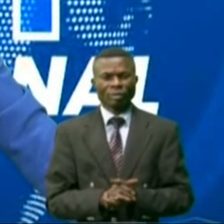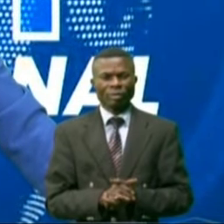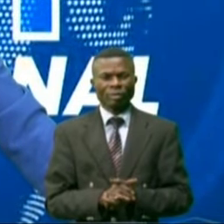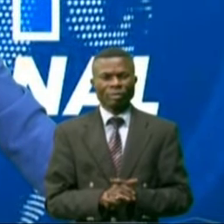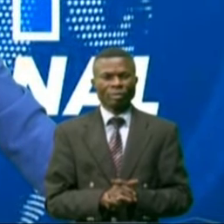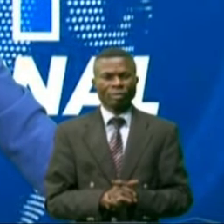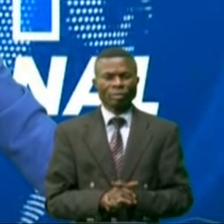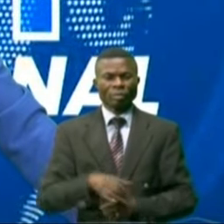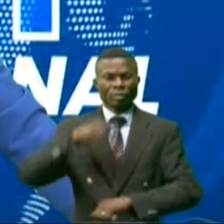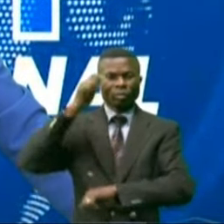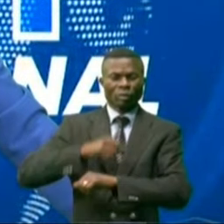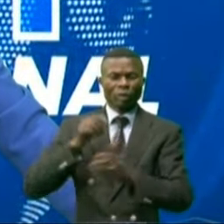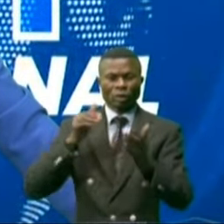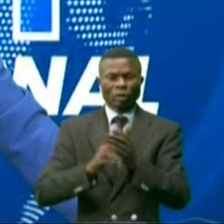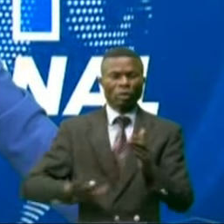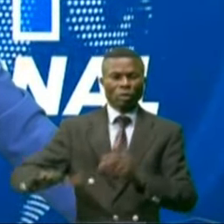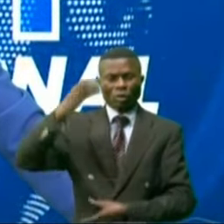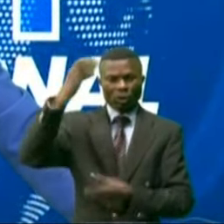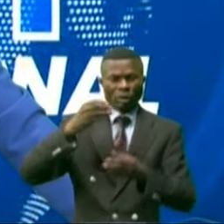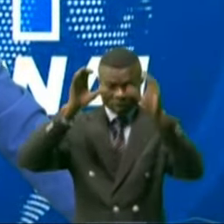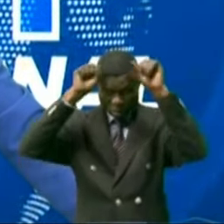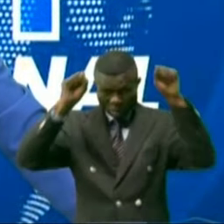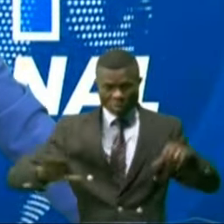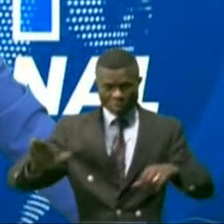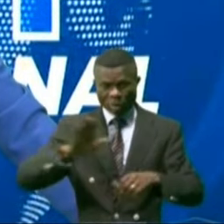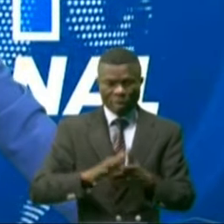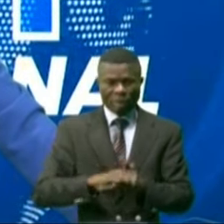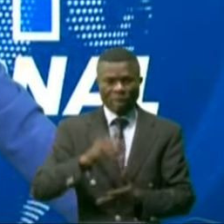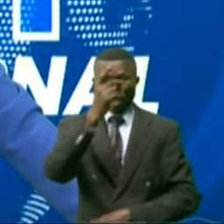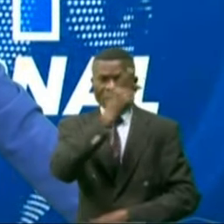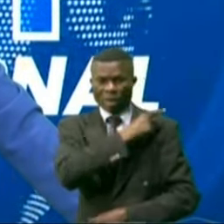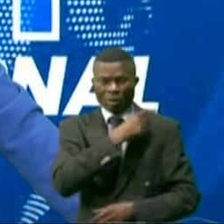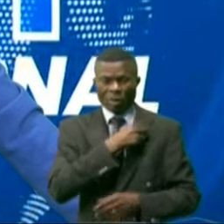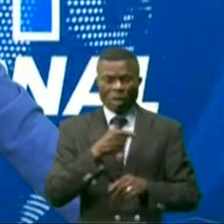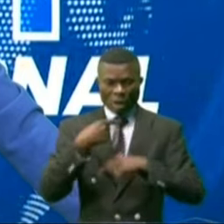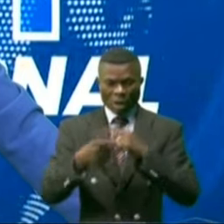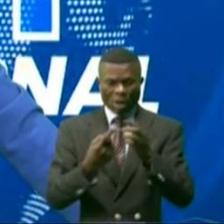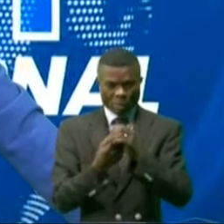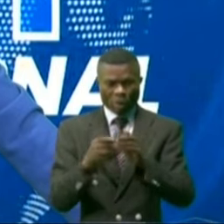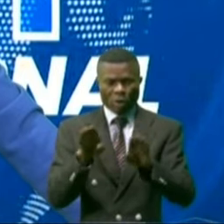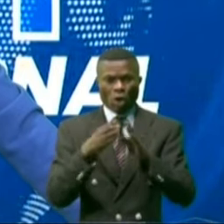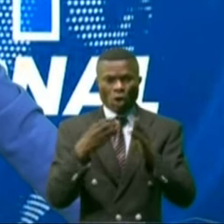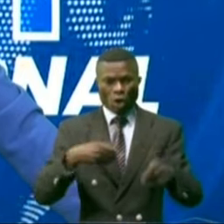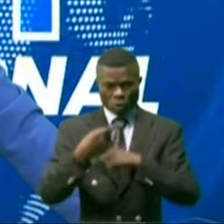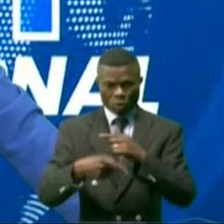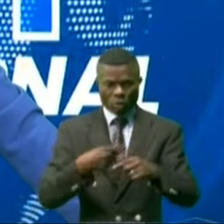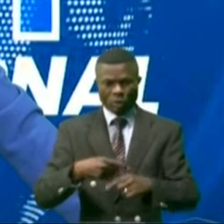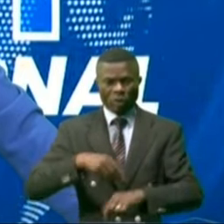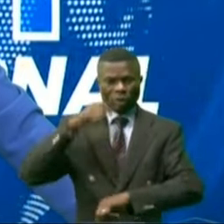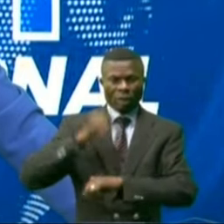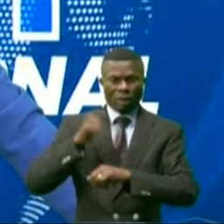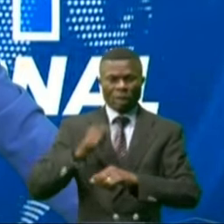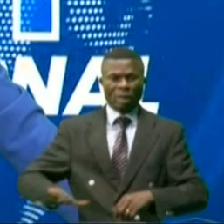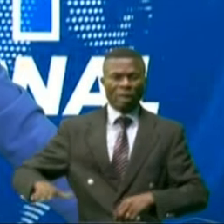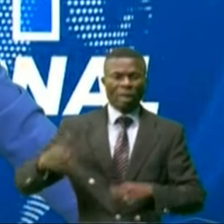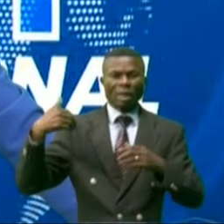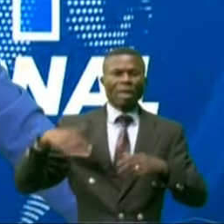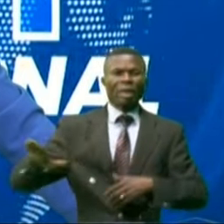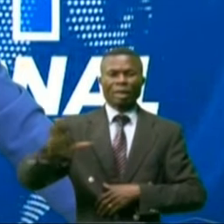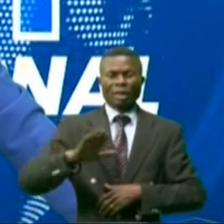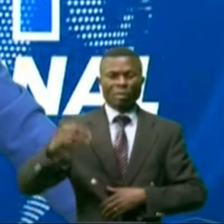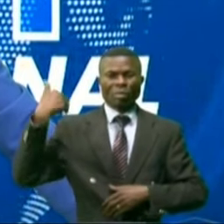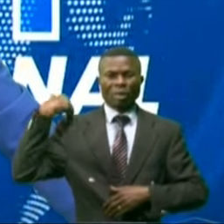Le procès contre le Rwanda et son président Paul Kagame sera bientôt ouvert après approbation par la justice des États d'Afrique de